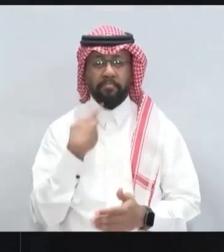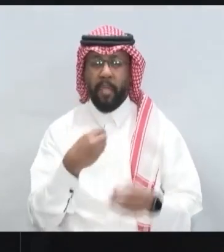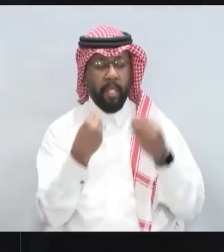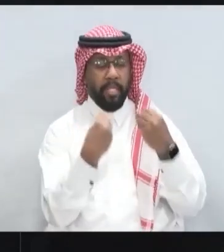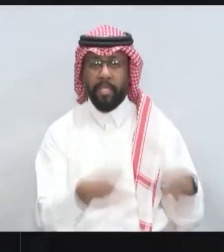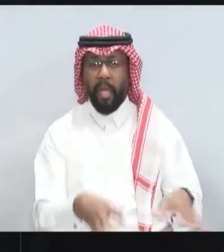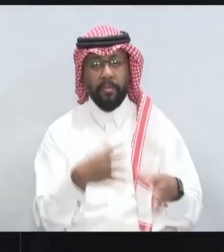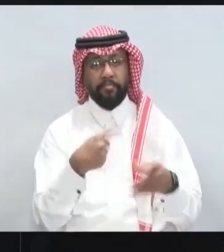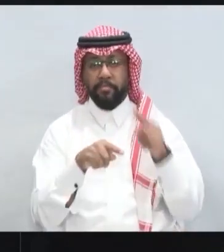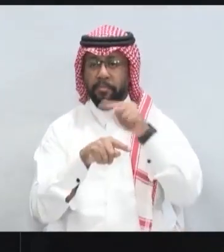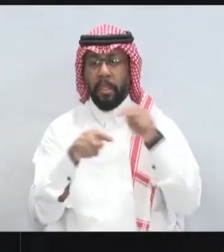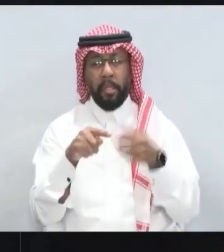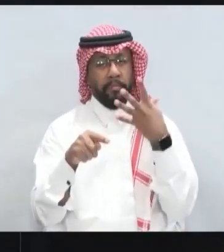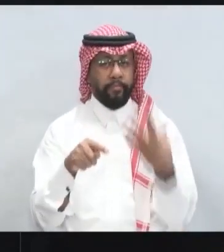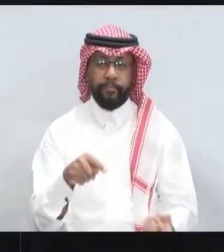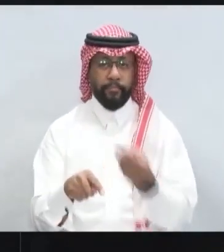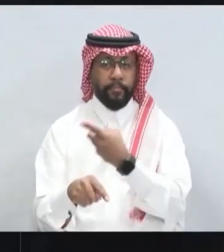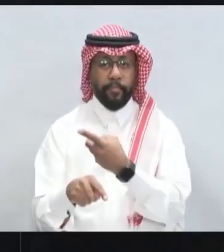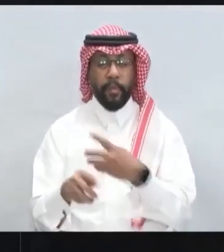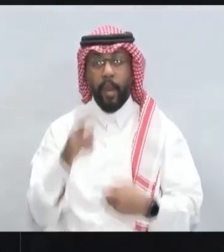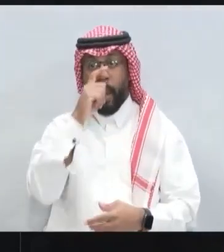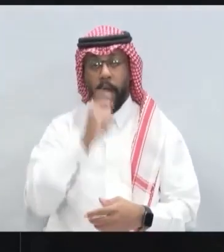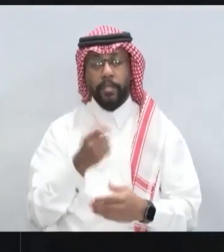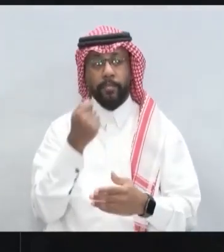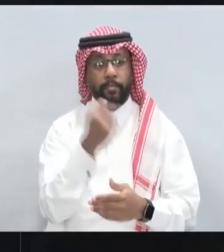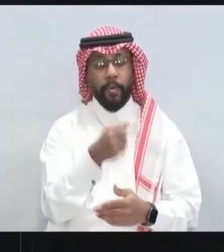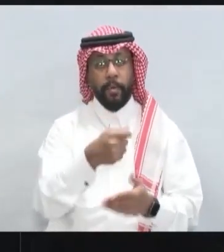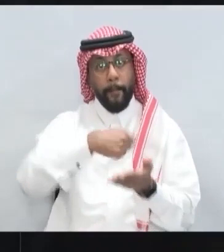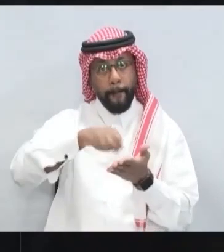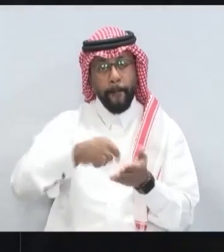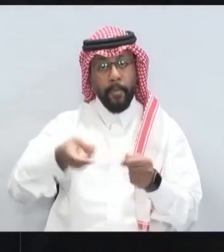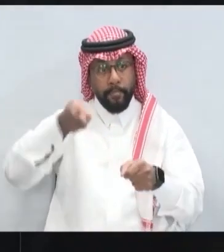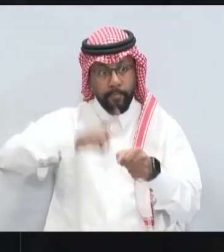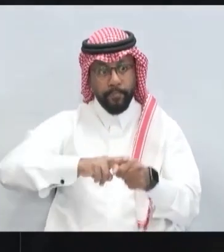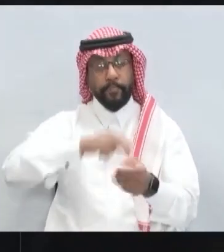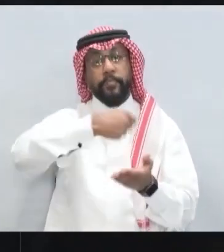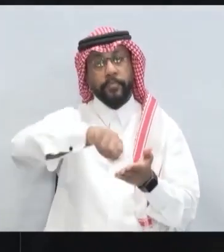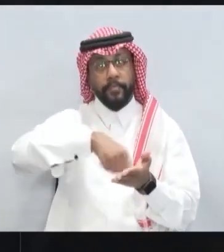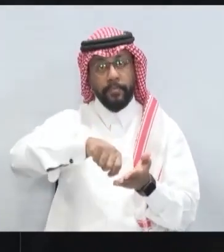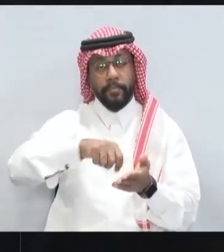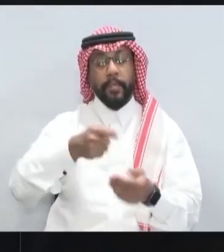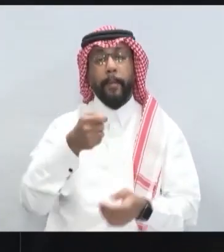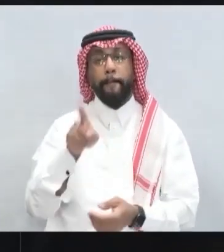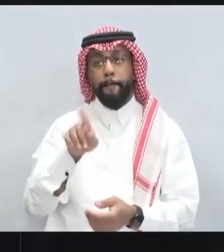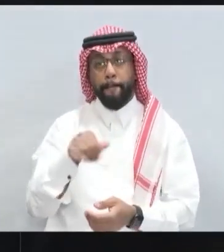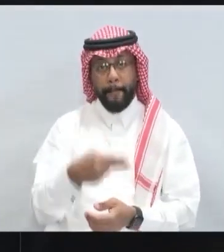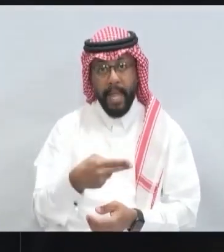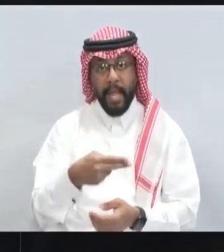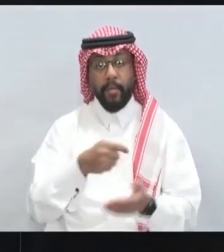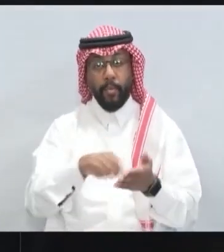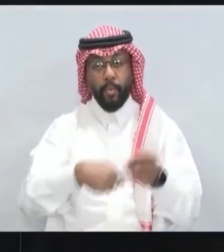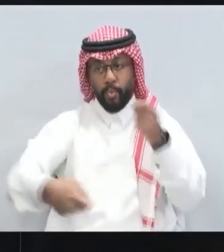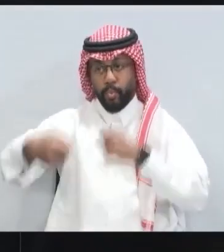الشركه قد تقوم مثلا ببيع سندات اوراق وغيرها بما ذكرنا سابقا الصوره